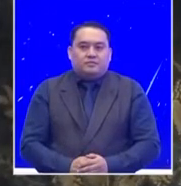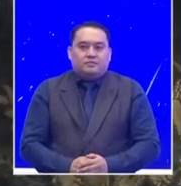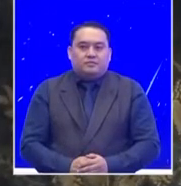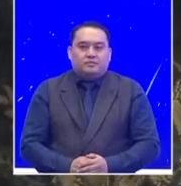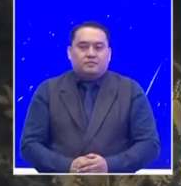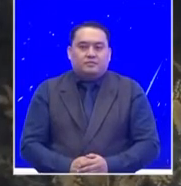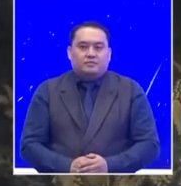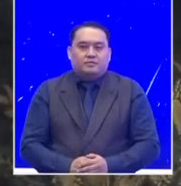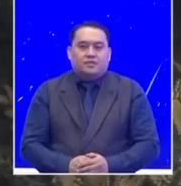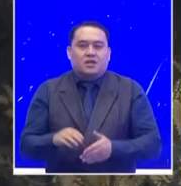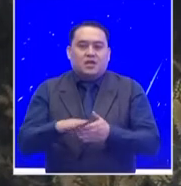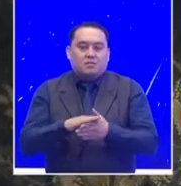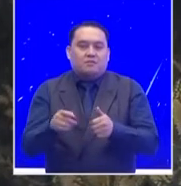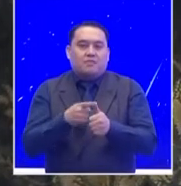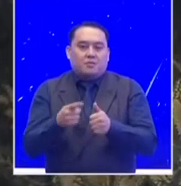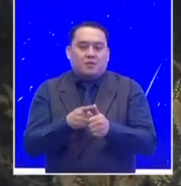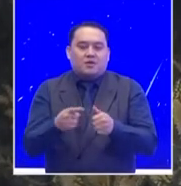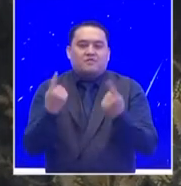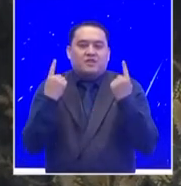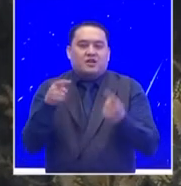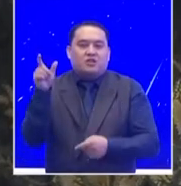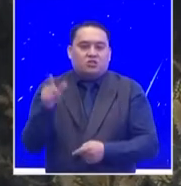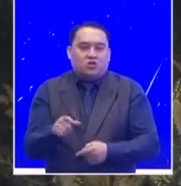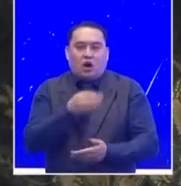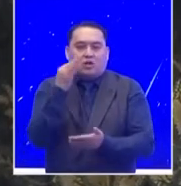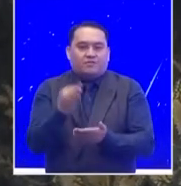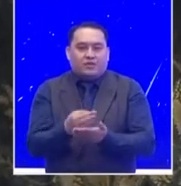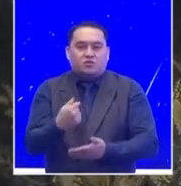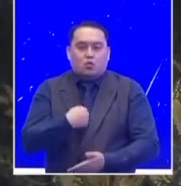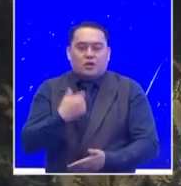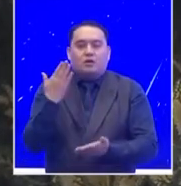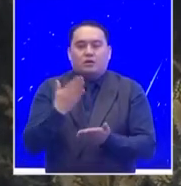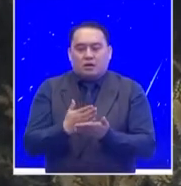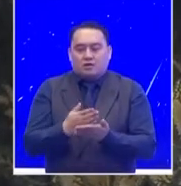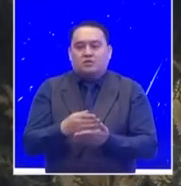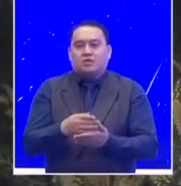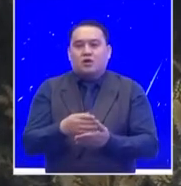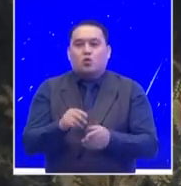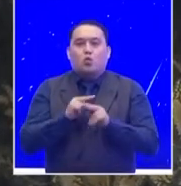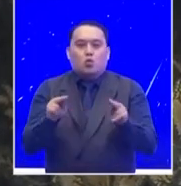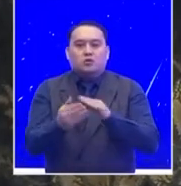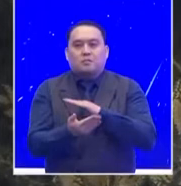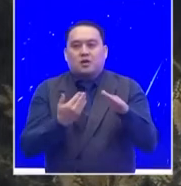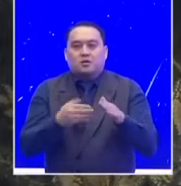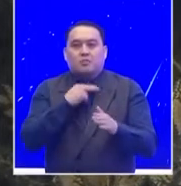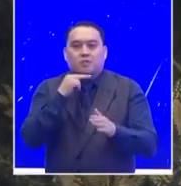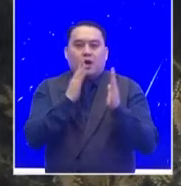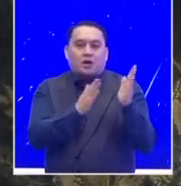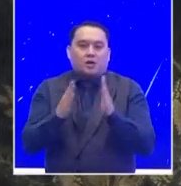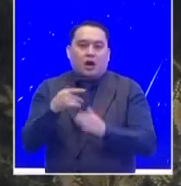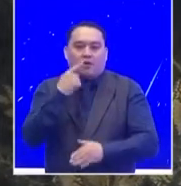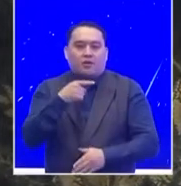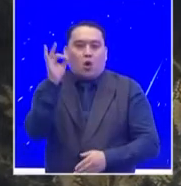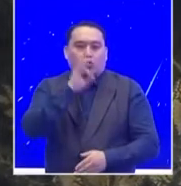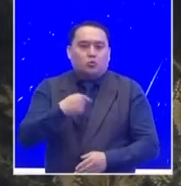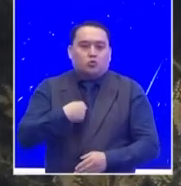Нелегко носить имя и фамилию великого человека. Всегда стоит груз ответственности. И так со школьных лет. Когда учителя призывали соблюдать порядок, говорили о